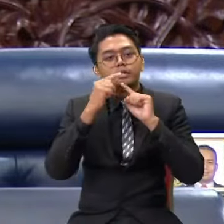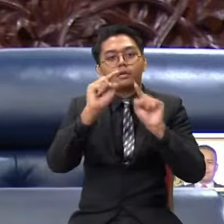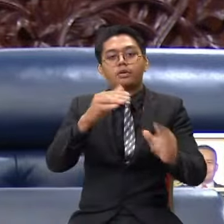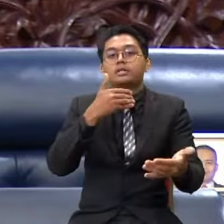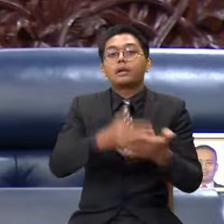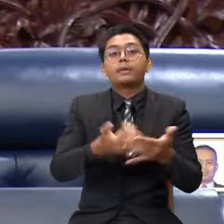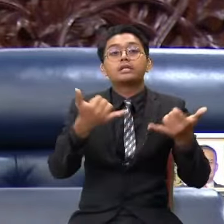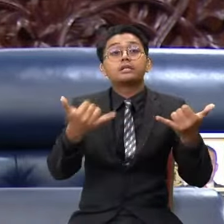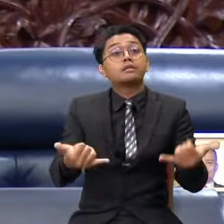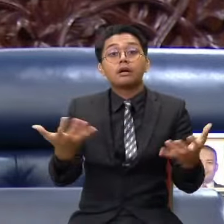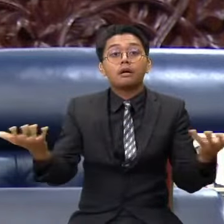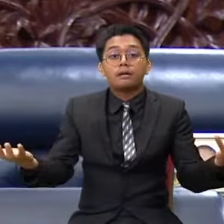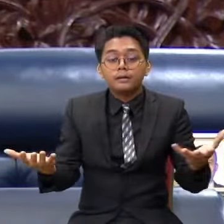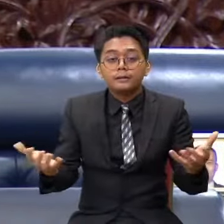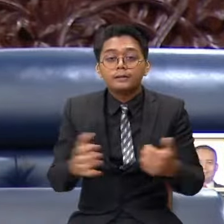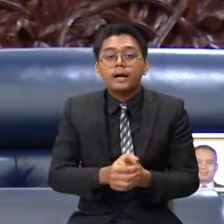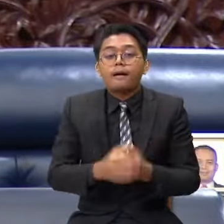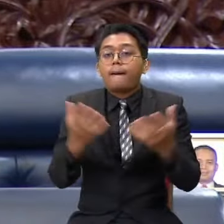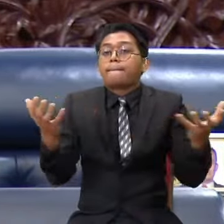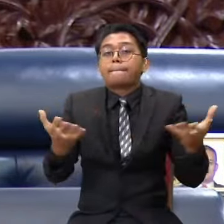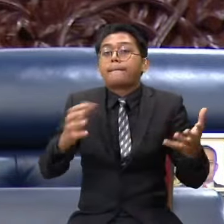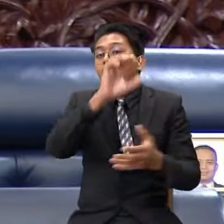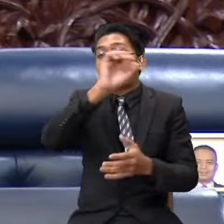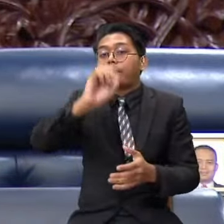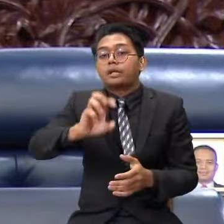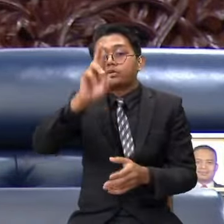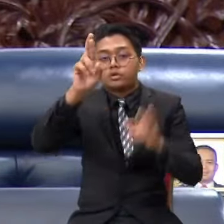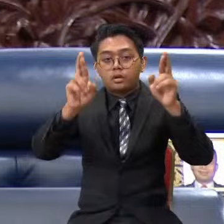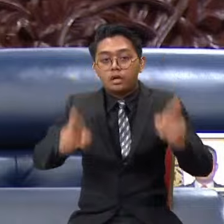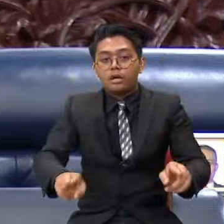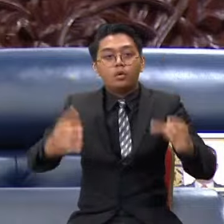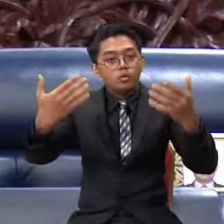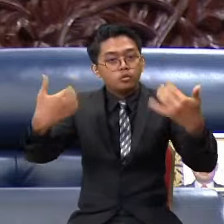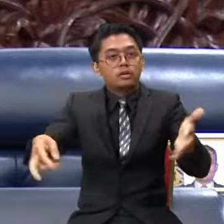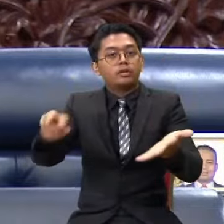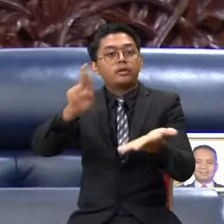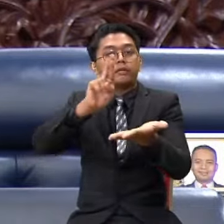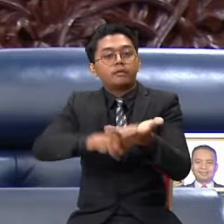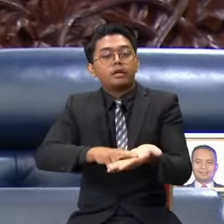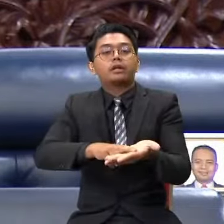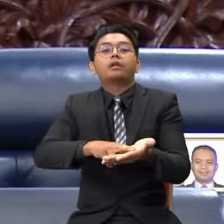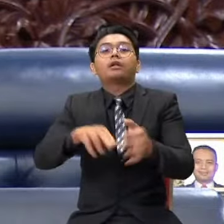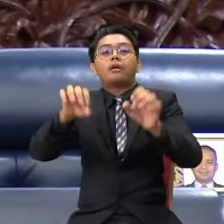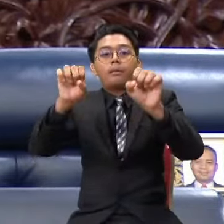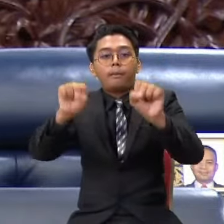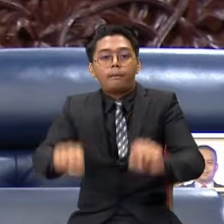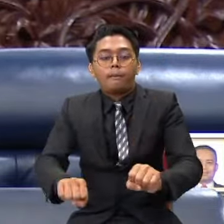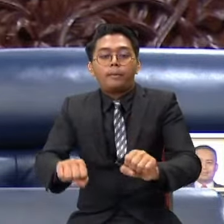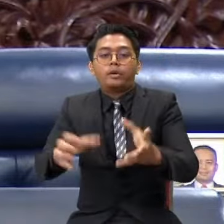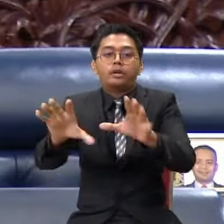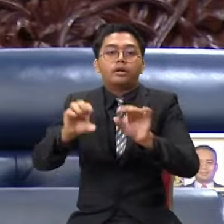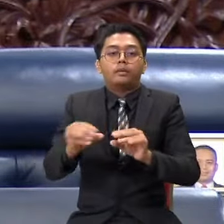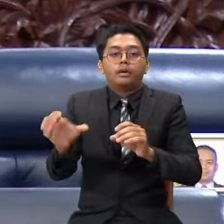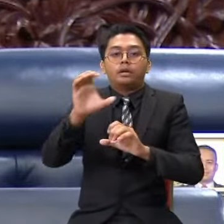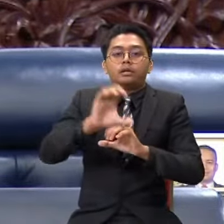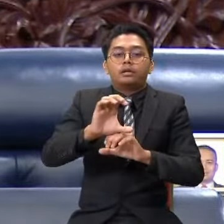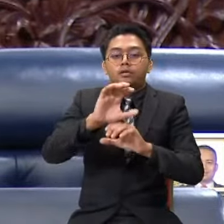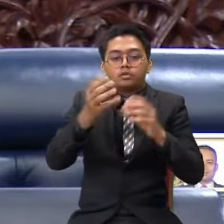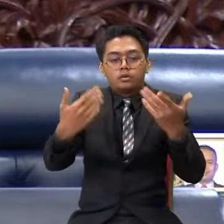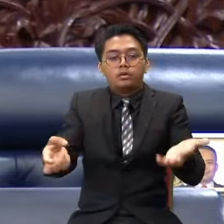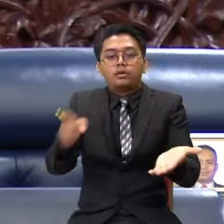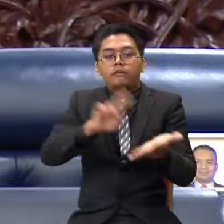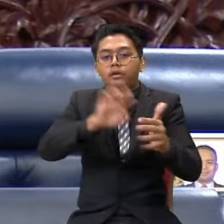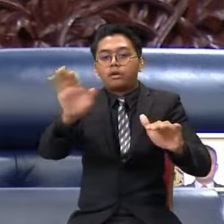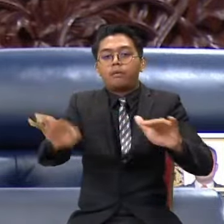Paling terkini Apakah peratusan rakyat yang telah berdaftar yang layak Dapat bantuan telah berdaftar bawah sistem